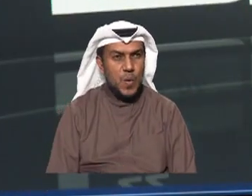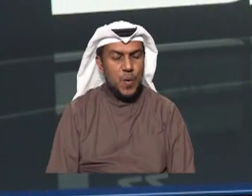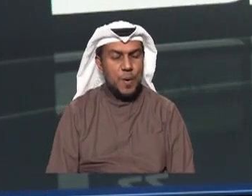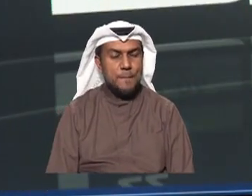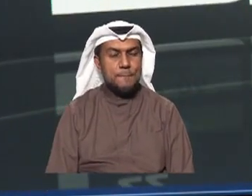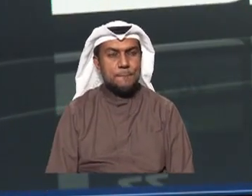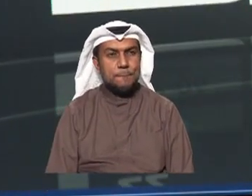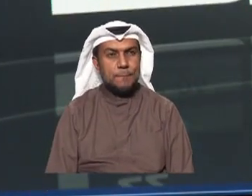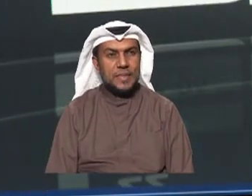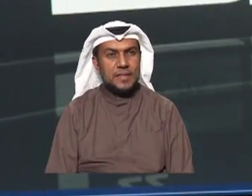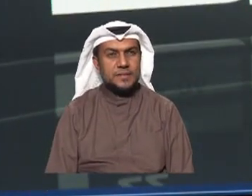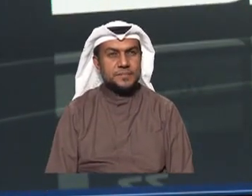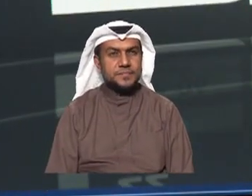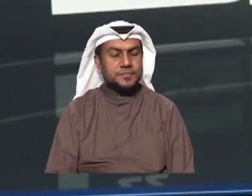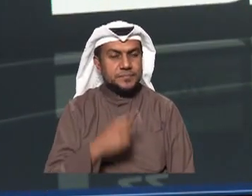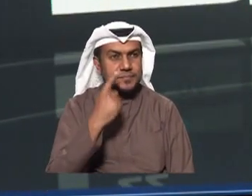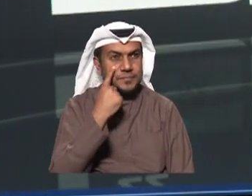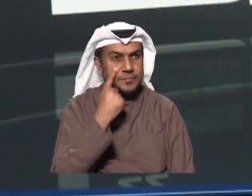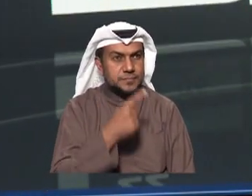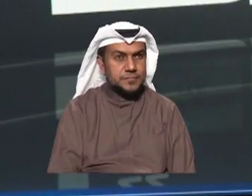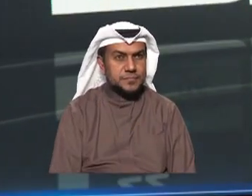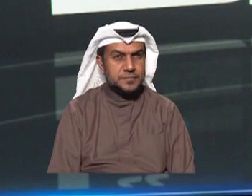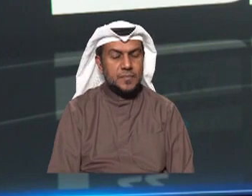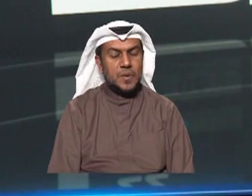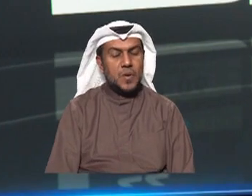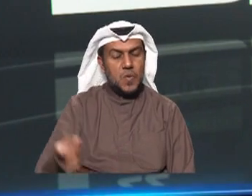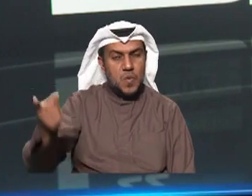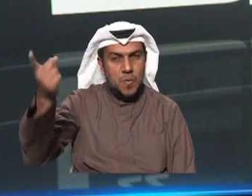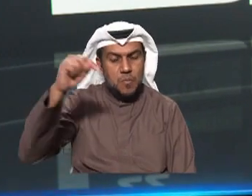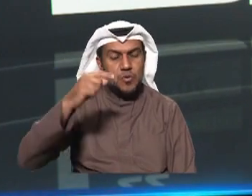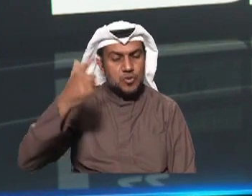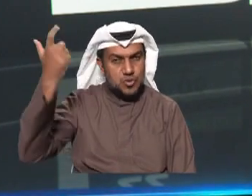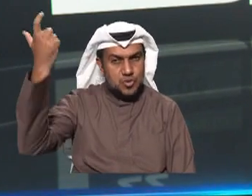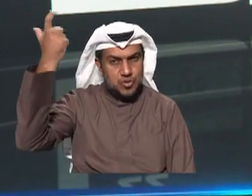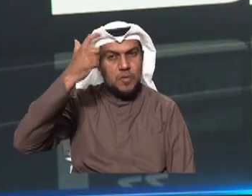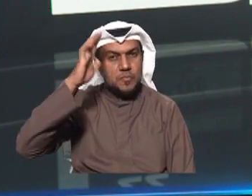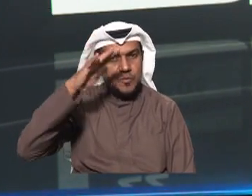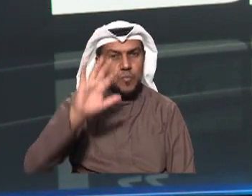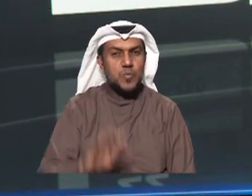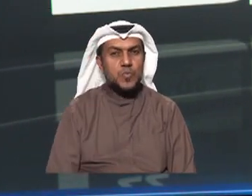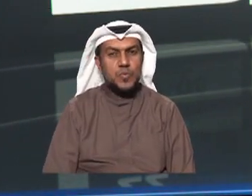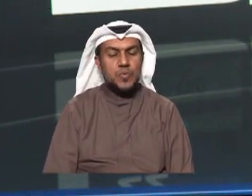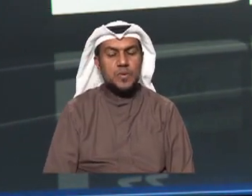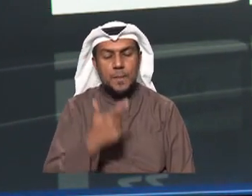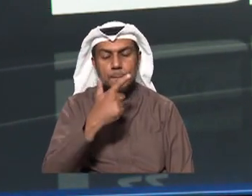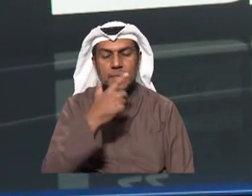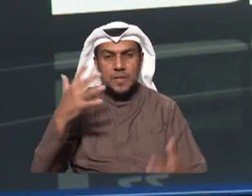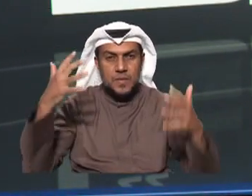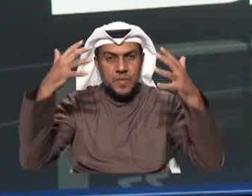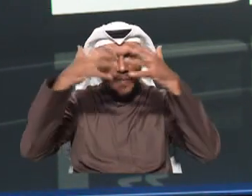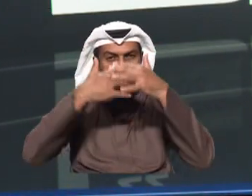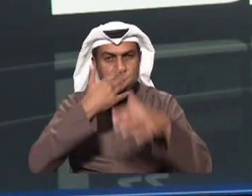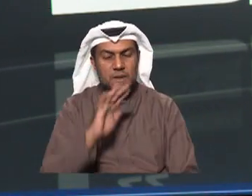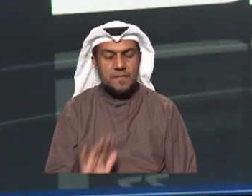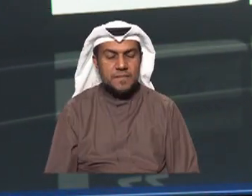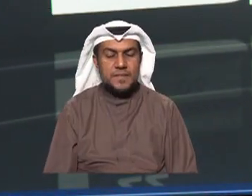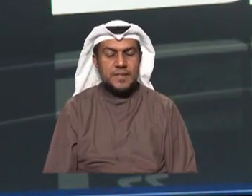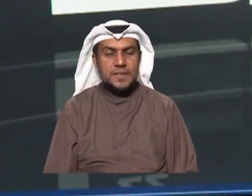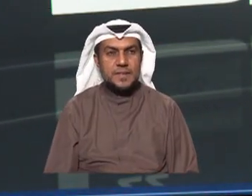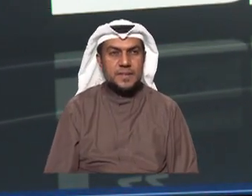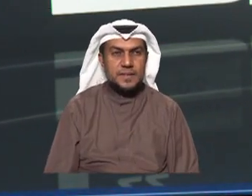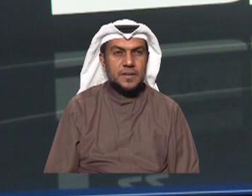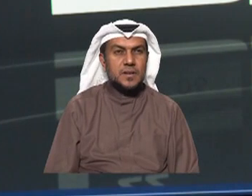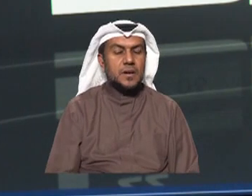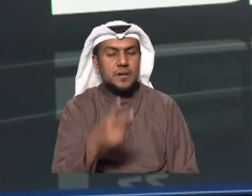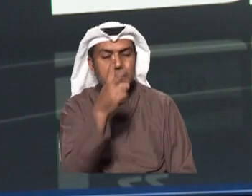المقبلة، متوقع في يوم الغد أجواء راح تكون مشمسة، سماء صافية خالية من السحب، أجواء معتدلة نهارا، العظمى المتوقعة